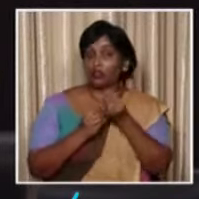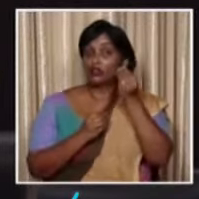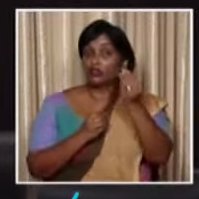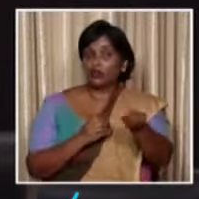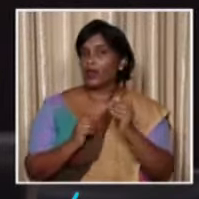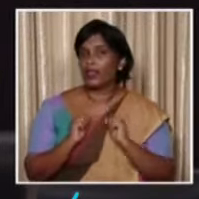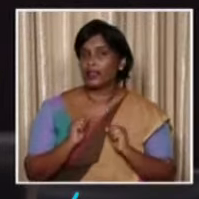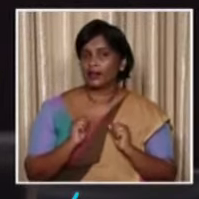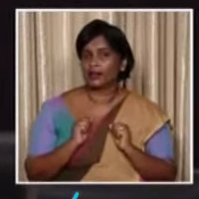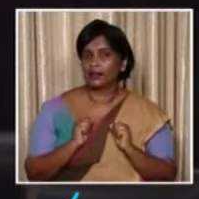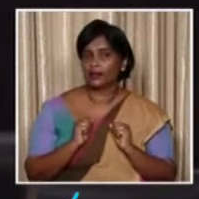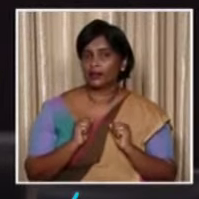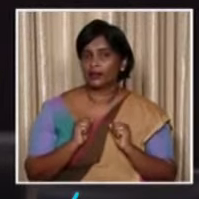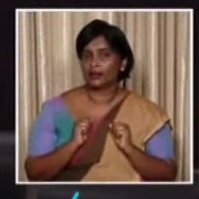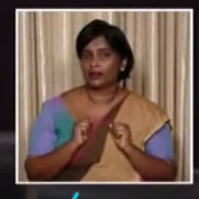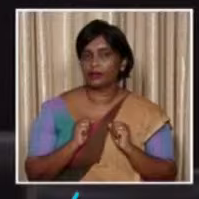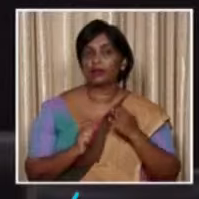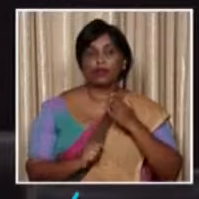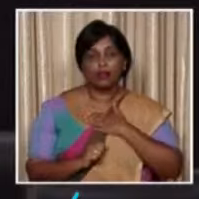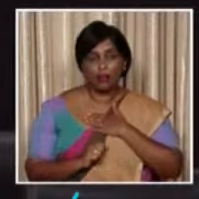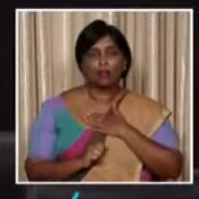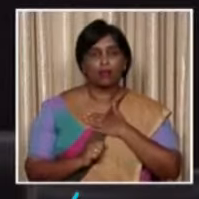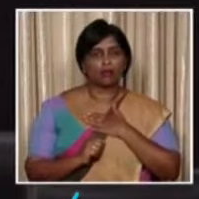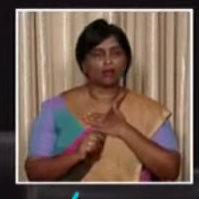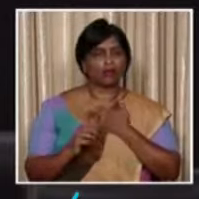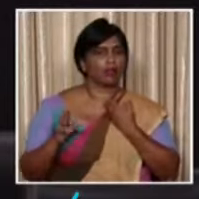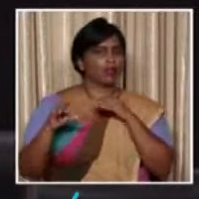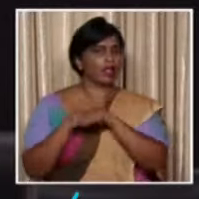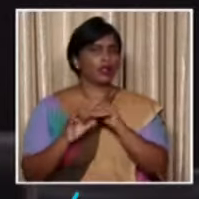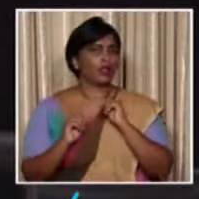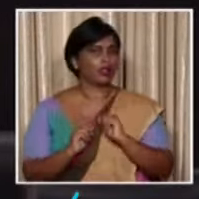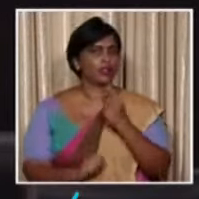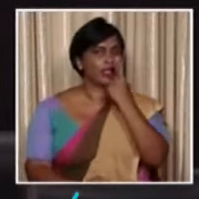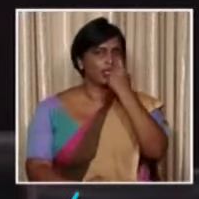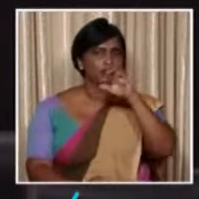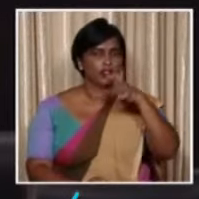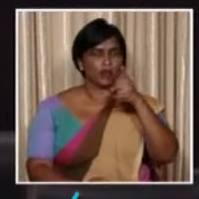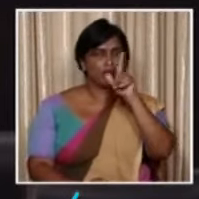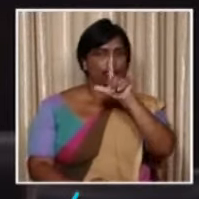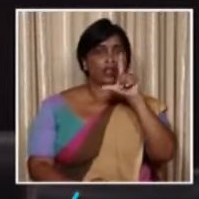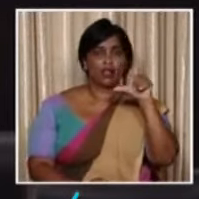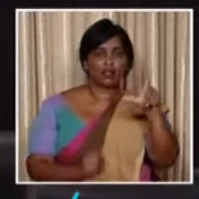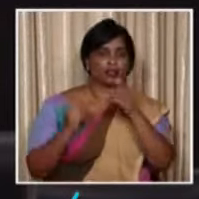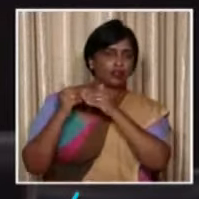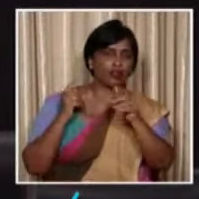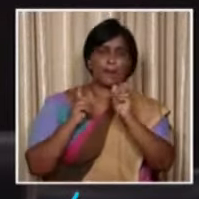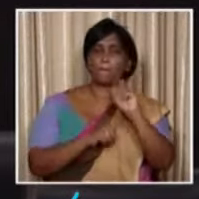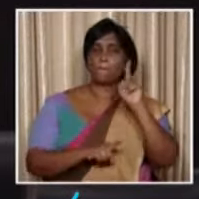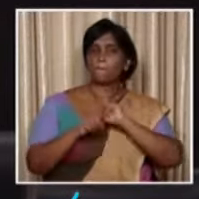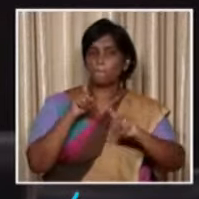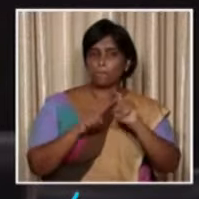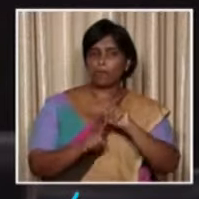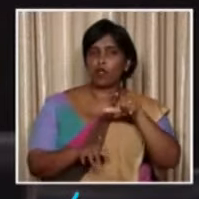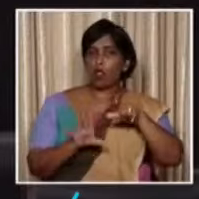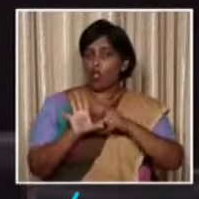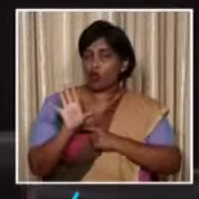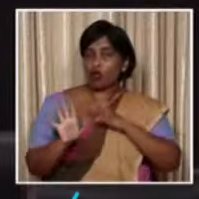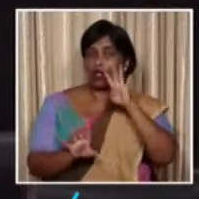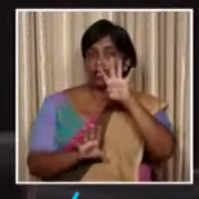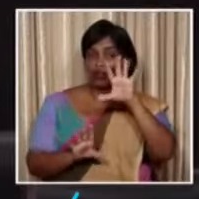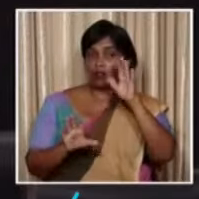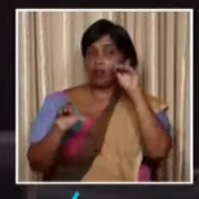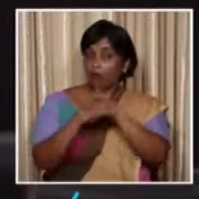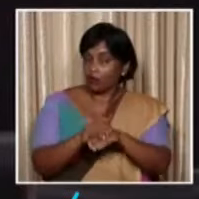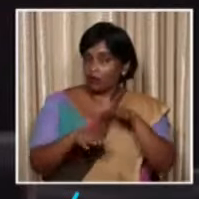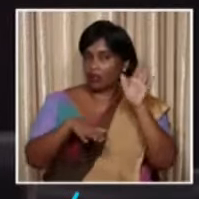ඇයි මම ඇයි මේකට පෙළ ගැහුනේ 1977 ඉඳලා පාර්ලිමේන්තුවේ මේ අවුරුදු 45ම හිටියේ